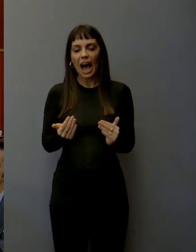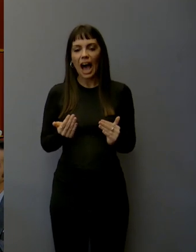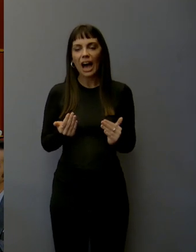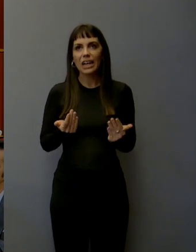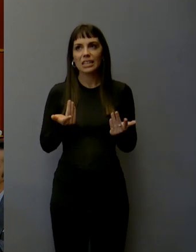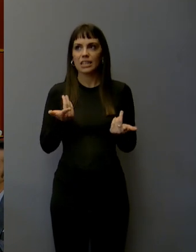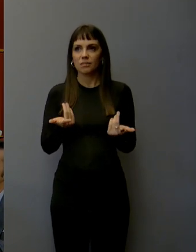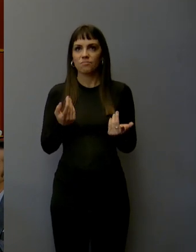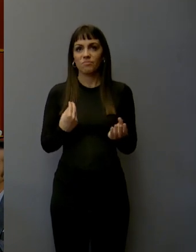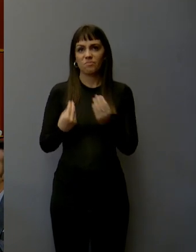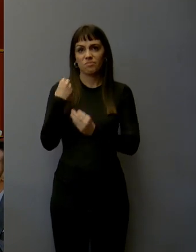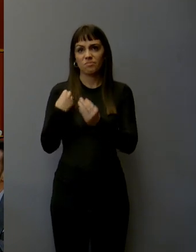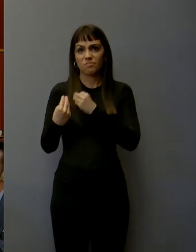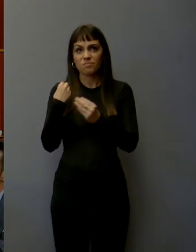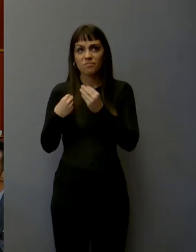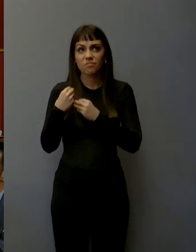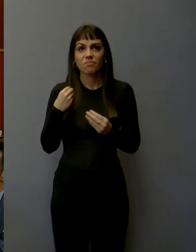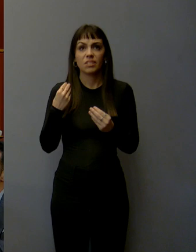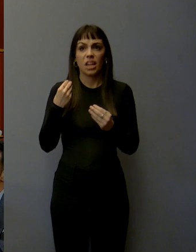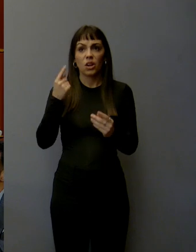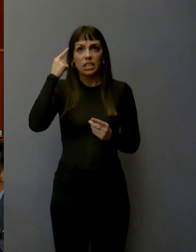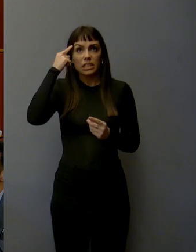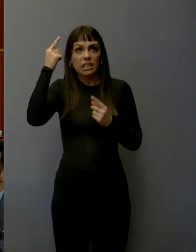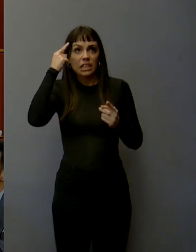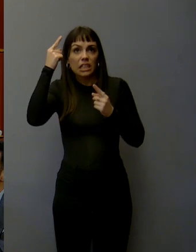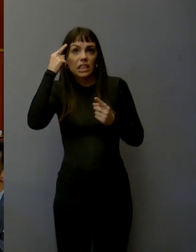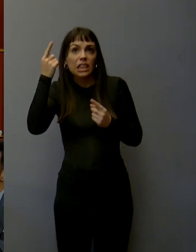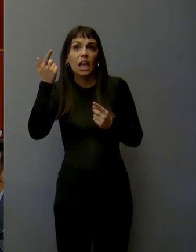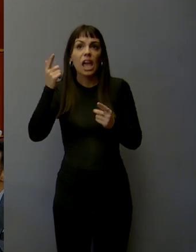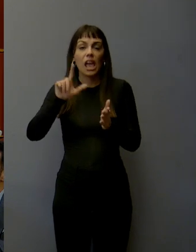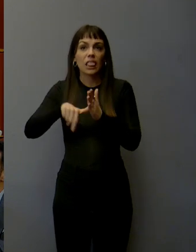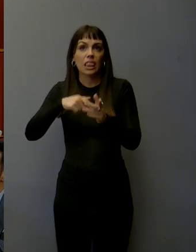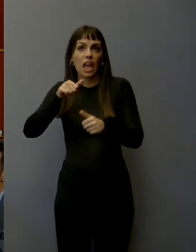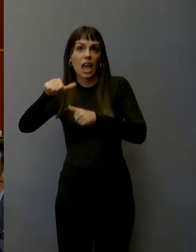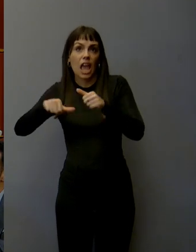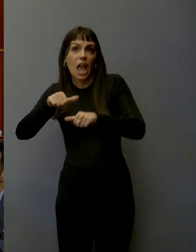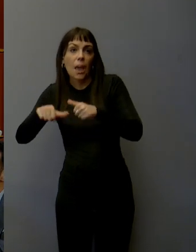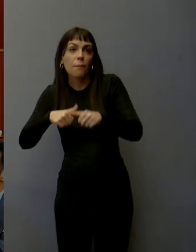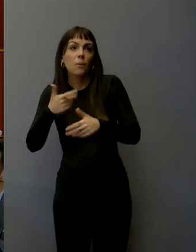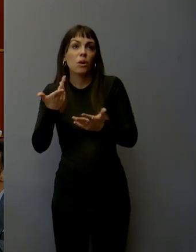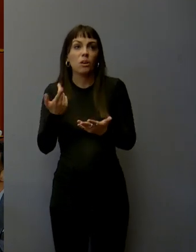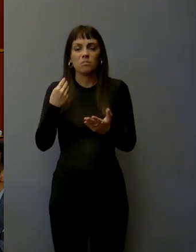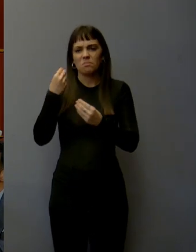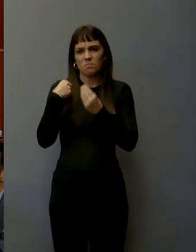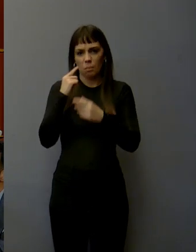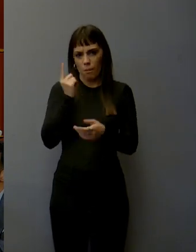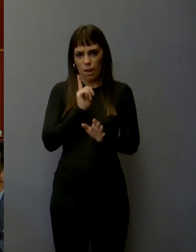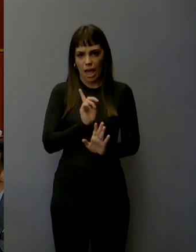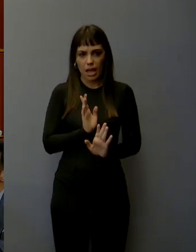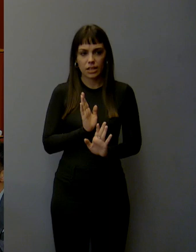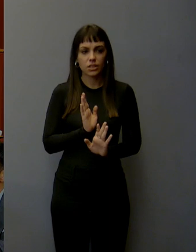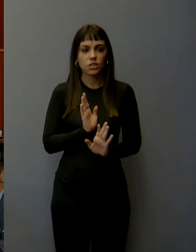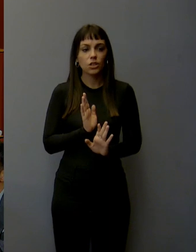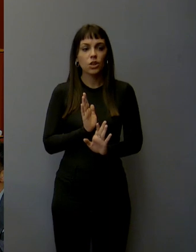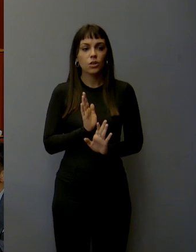all'epoca avevano un'altra idea o se hanno cambiata col tempo oppure se un'idea non l'hanno mai avuta e quindi questa diciamo transizione